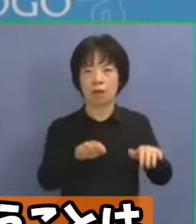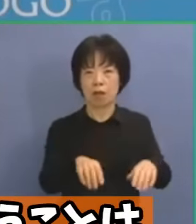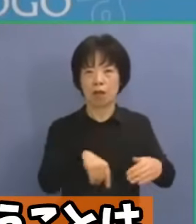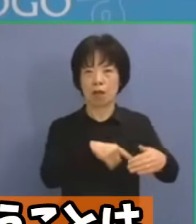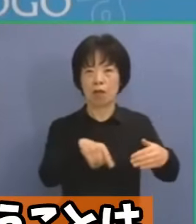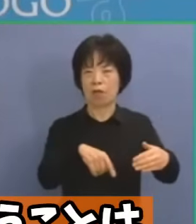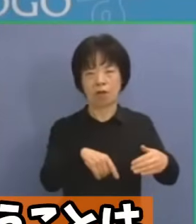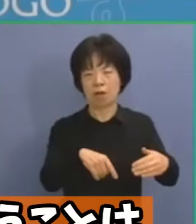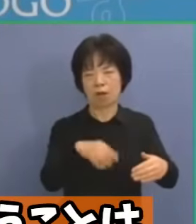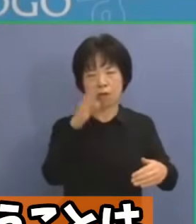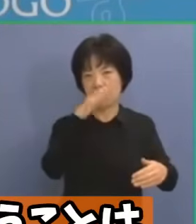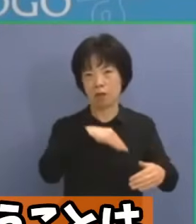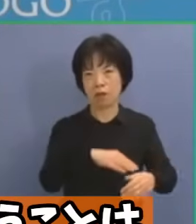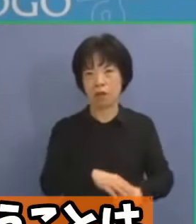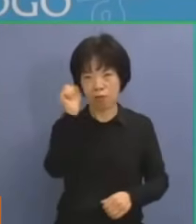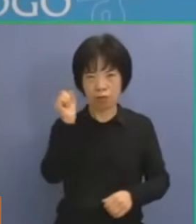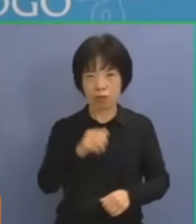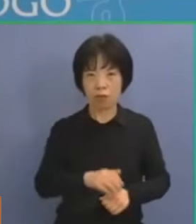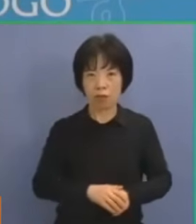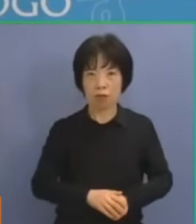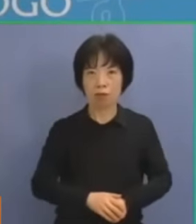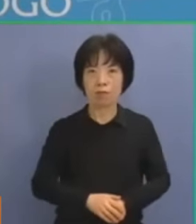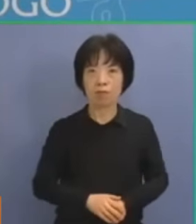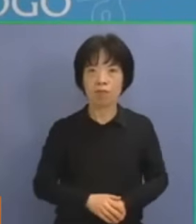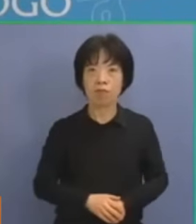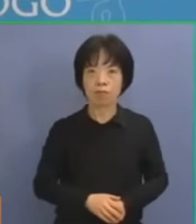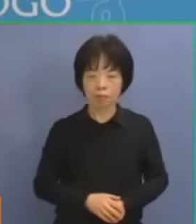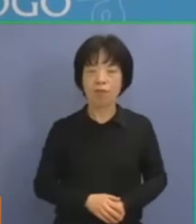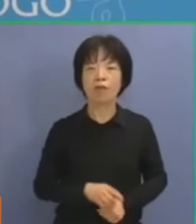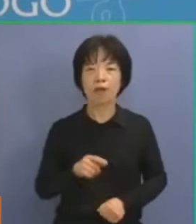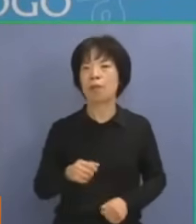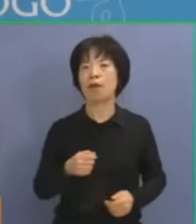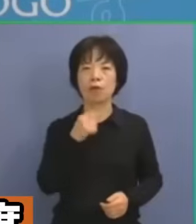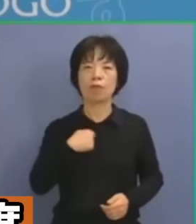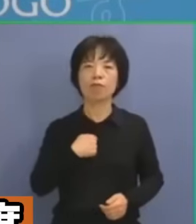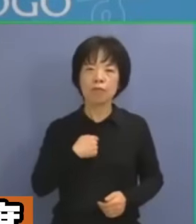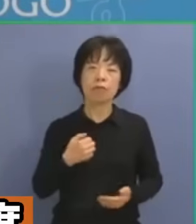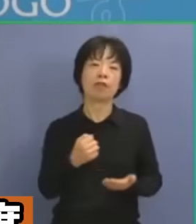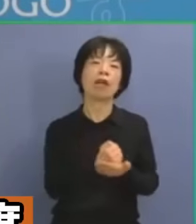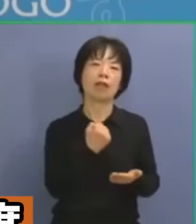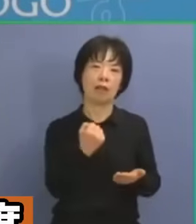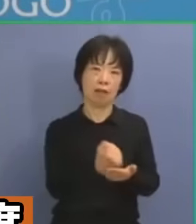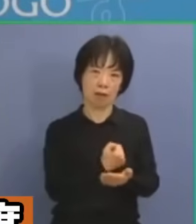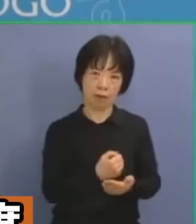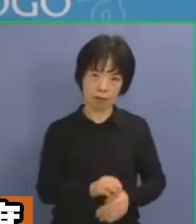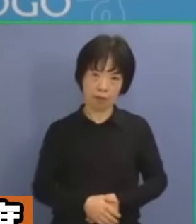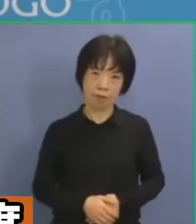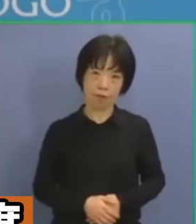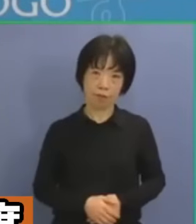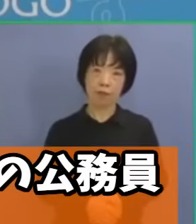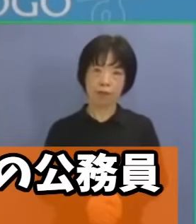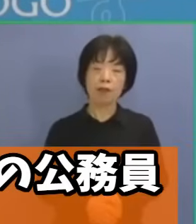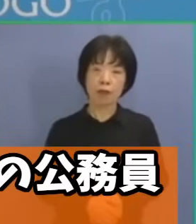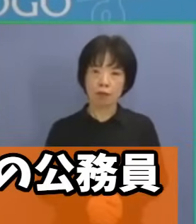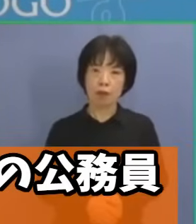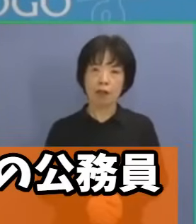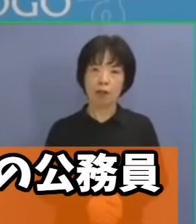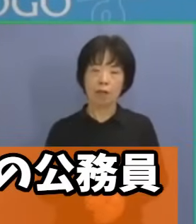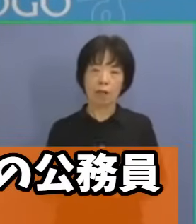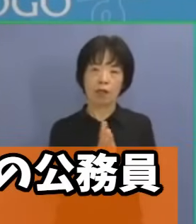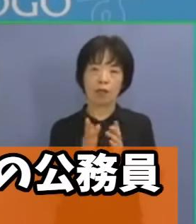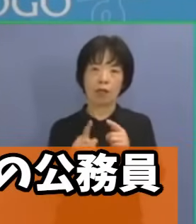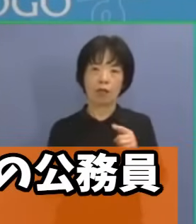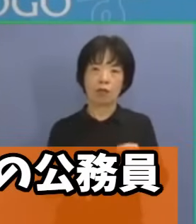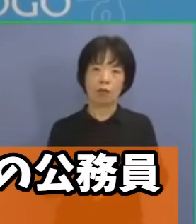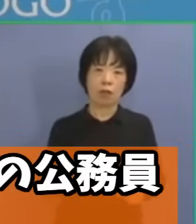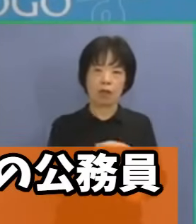した職員が出てきたということは、まあ、大変残念だと思いますけど、まあ、そこはしっかりやっぱり今一度県庁全体が綱